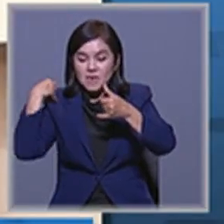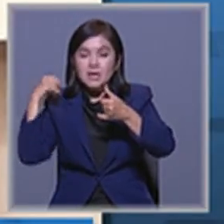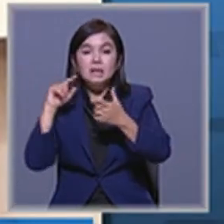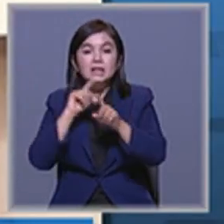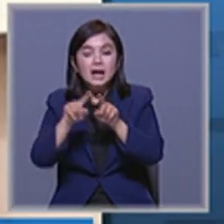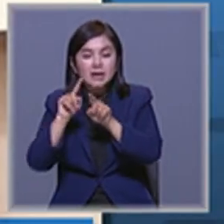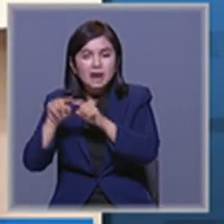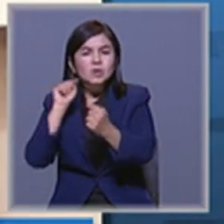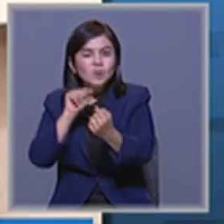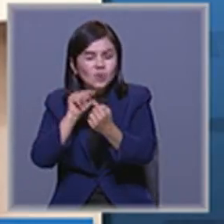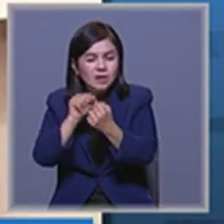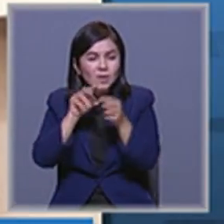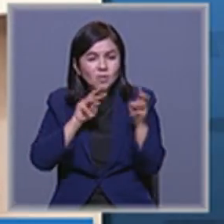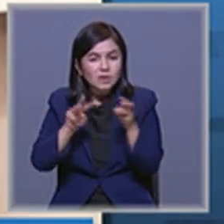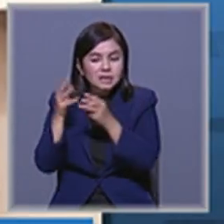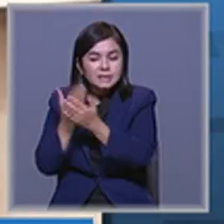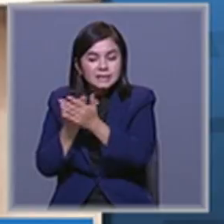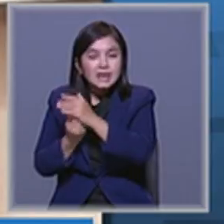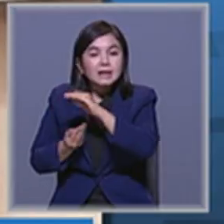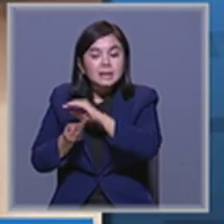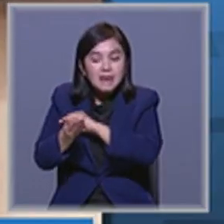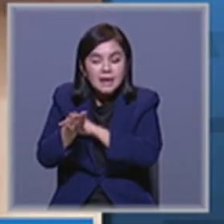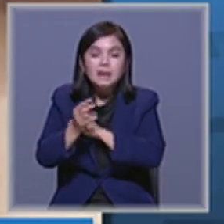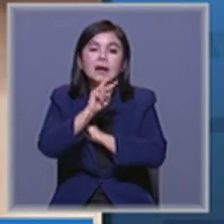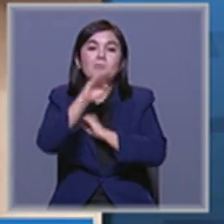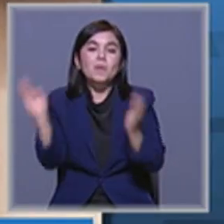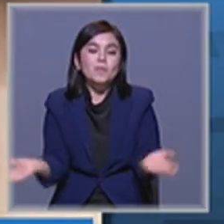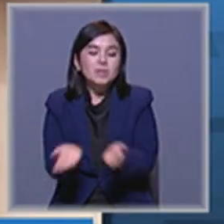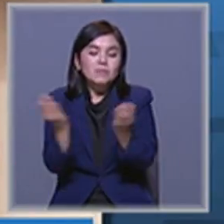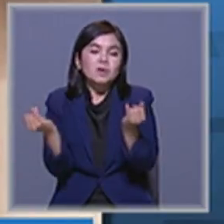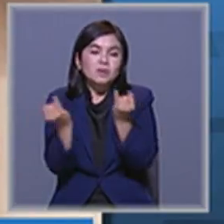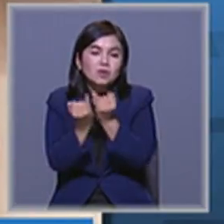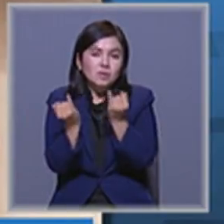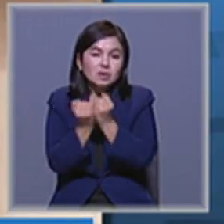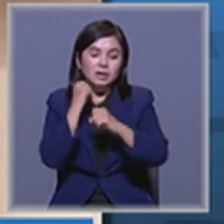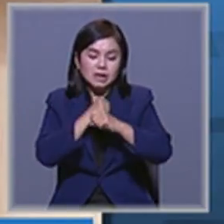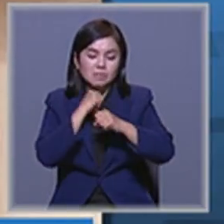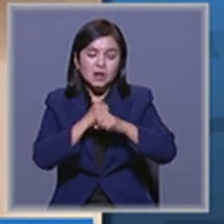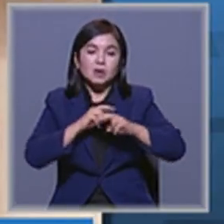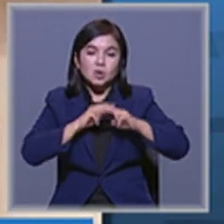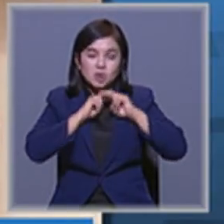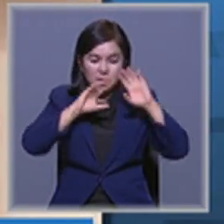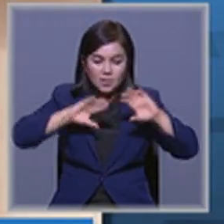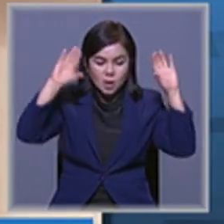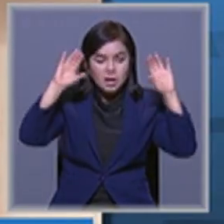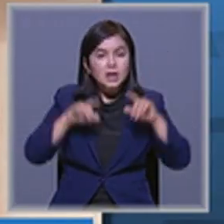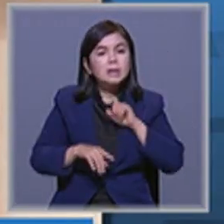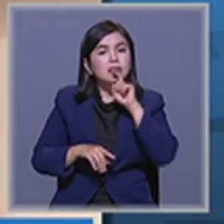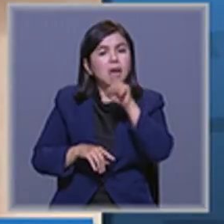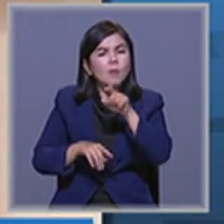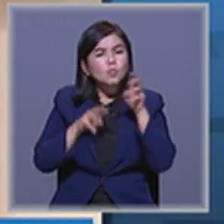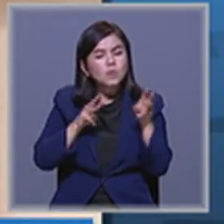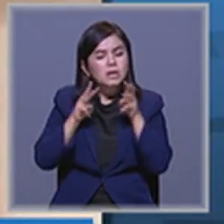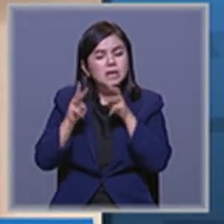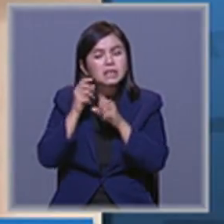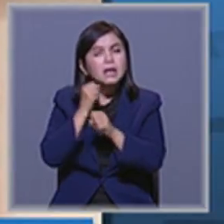านี้ครับเป็นการวิ่งเต้นเส้นสายเป็นการสร้างระบบอุปถัมภ์ในระบบงานของตัวเองครับ ครับเขาทำกันยังไงฮะอาจารย์ที่ใช้เรื่